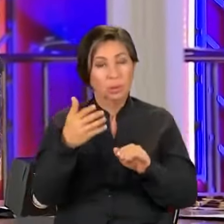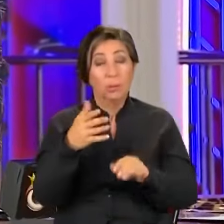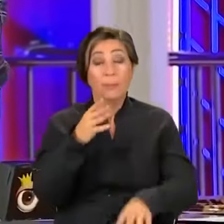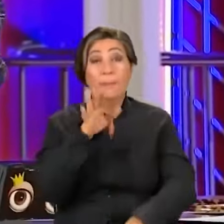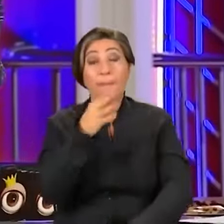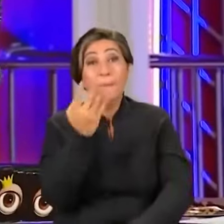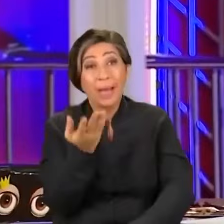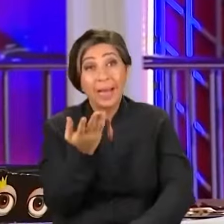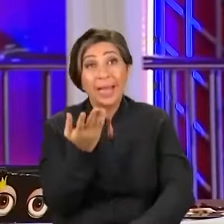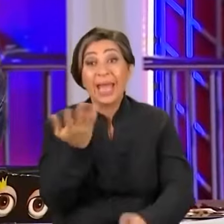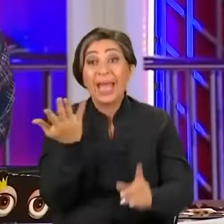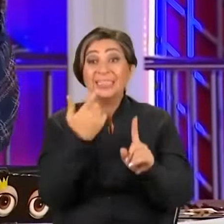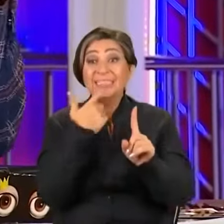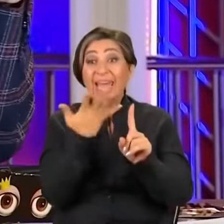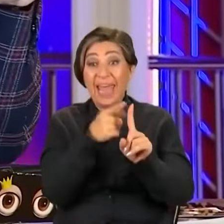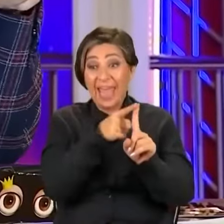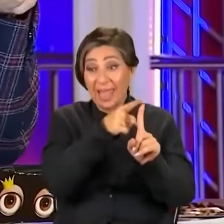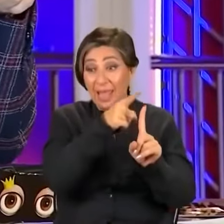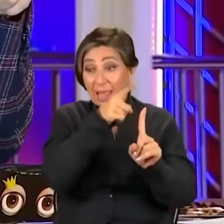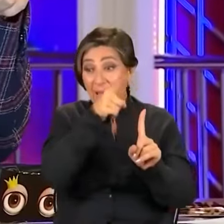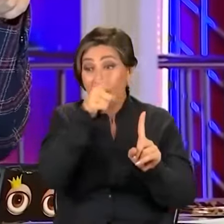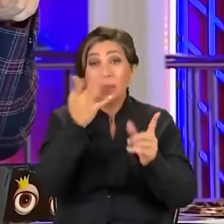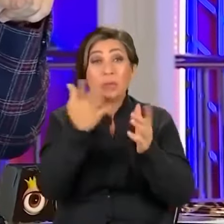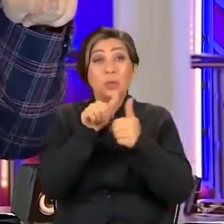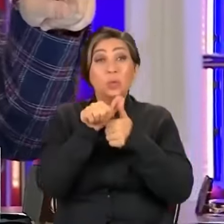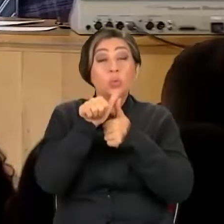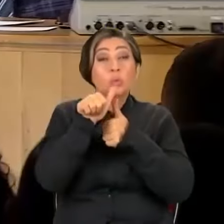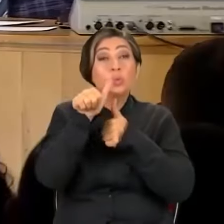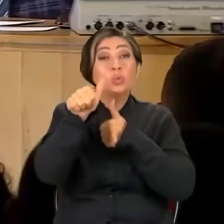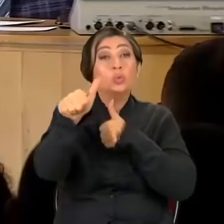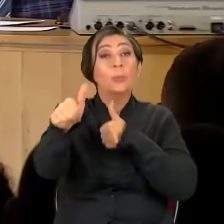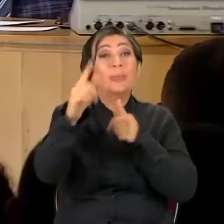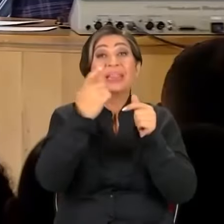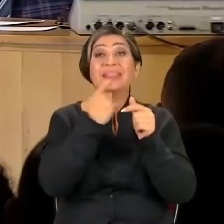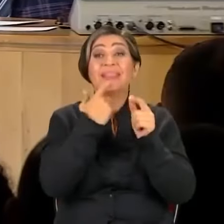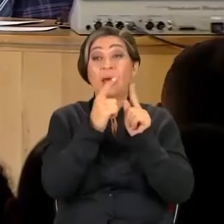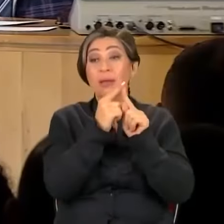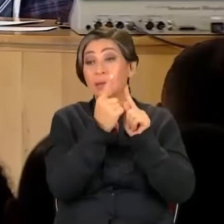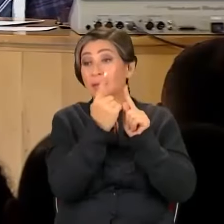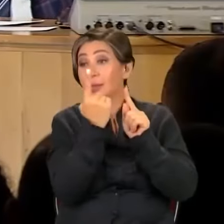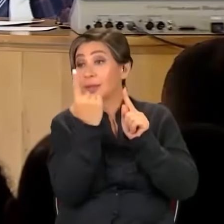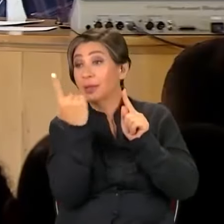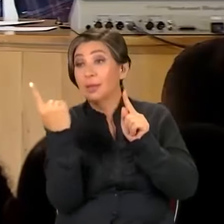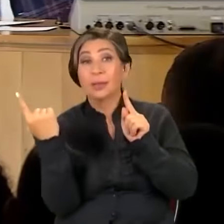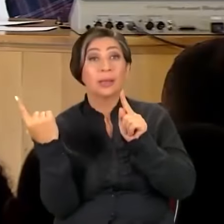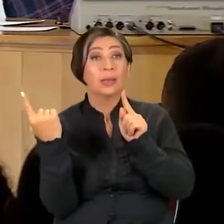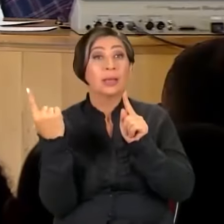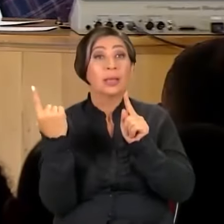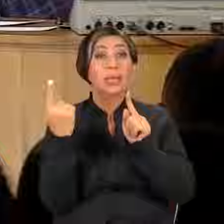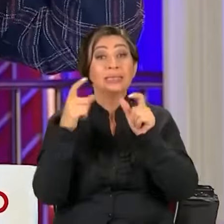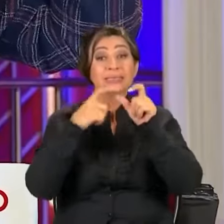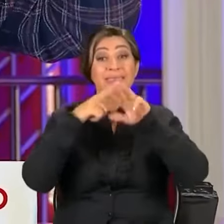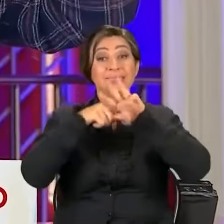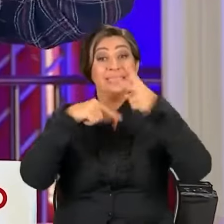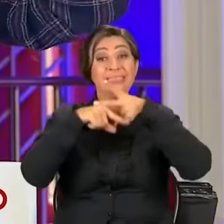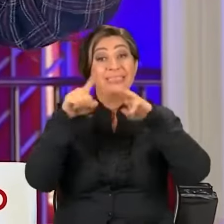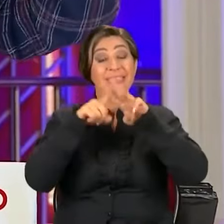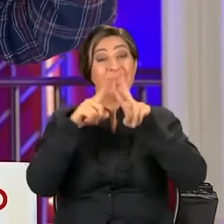şimdi. Bak kaç sene içerisinde nasıl uzun bir tarih yelpazesi içerisinde Sezen